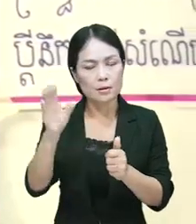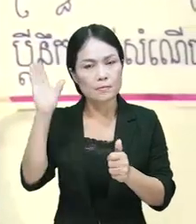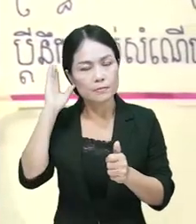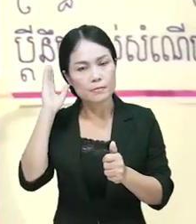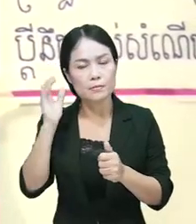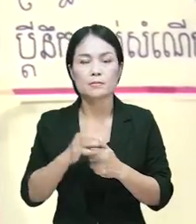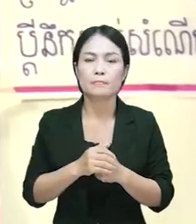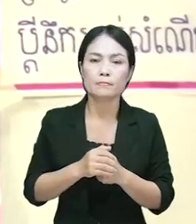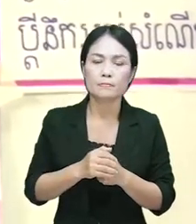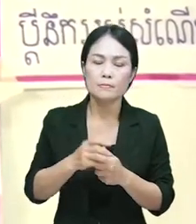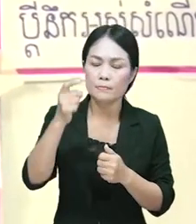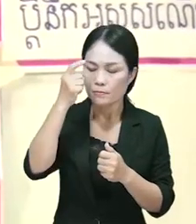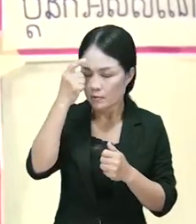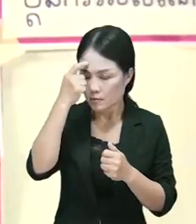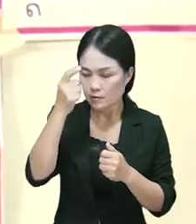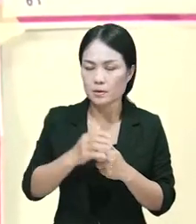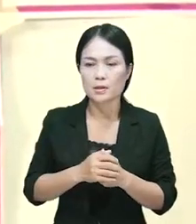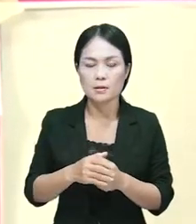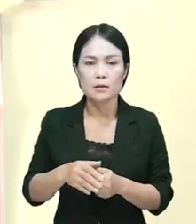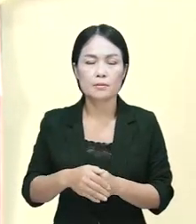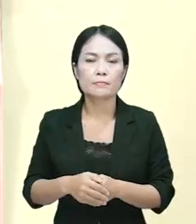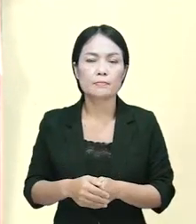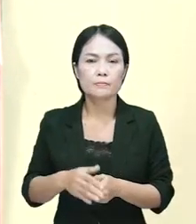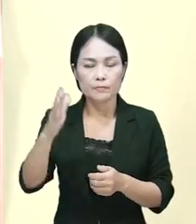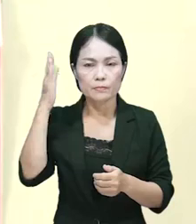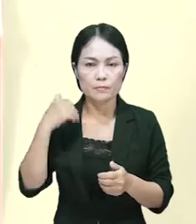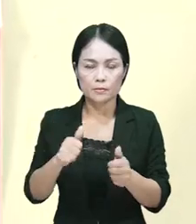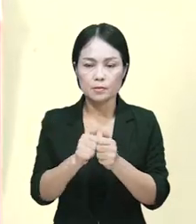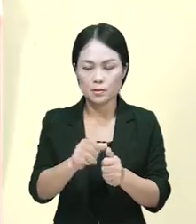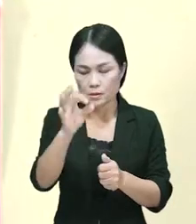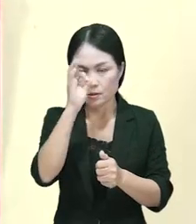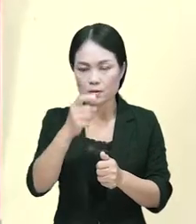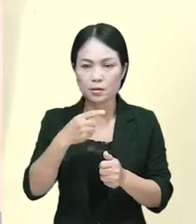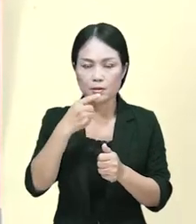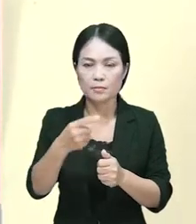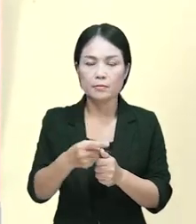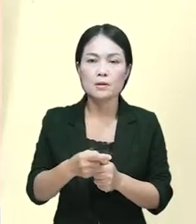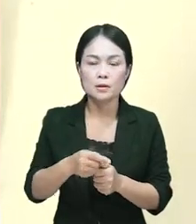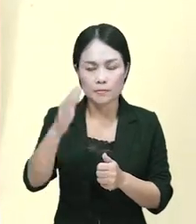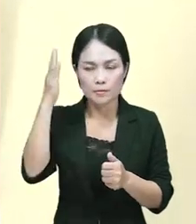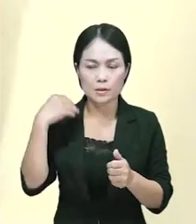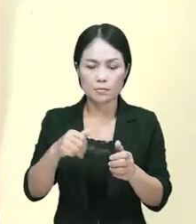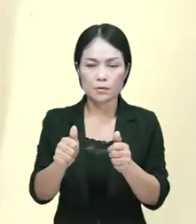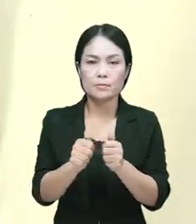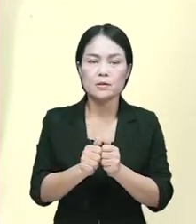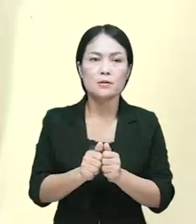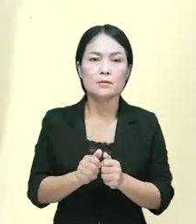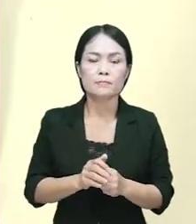ថាប្រពន្ធខ្លួនល្ងងណាស់ក៏ប្រាប់ទៅប្រពន្ធ